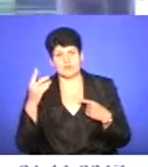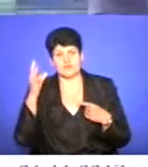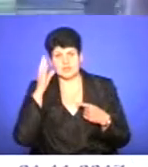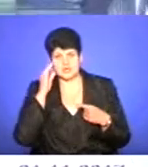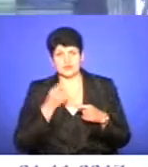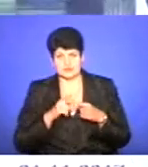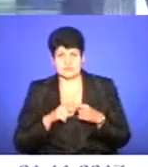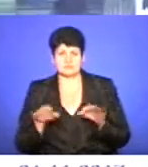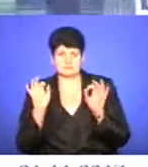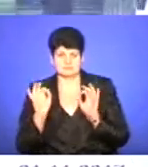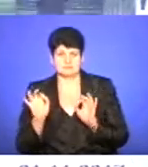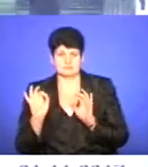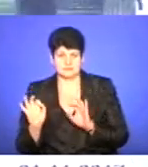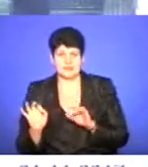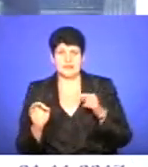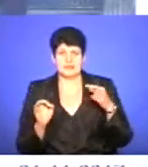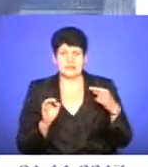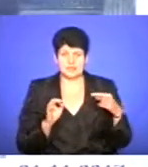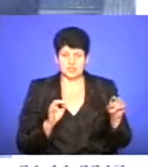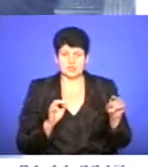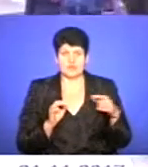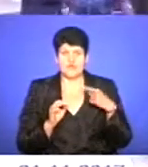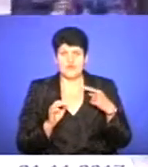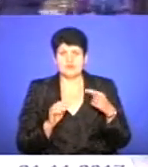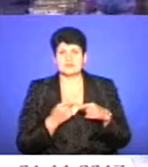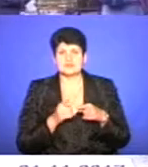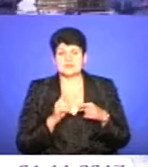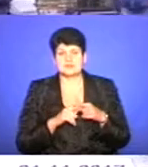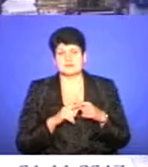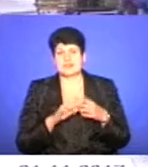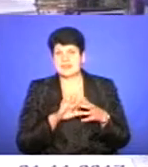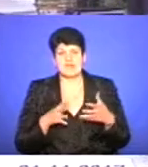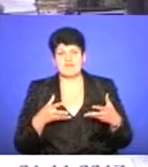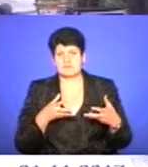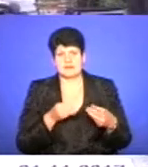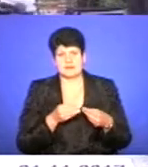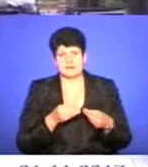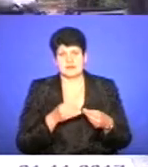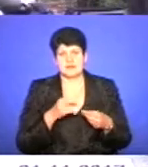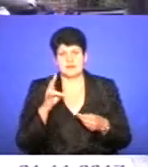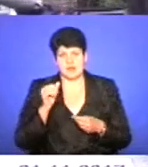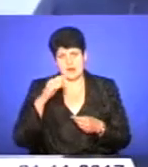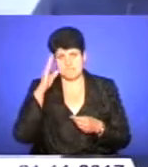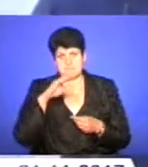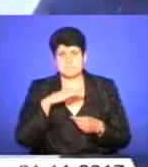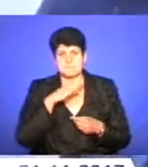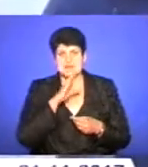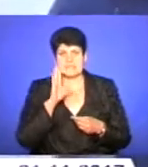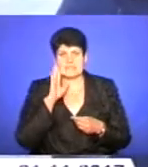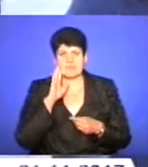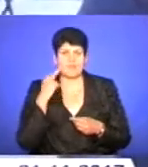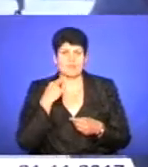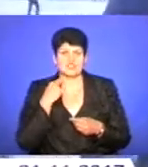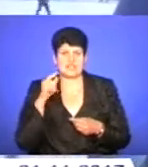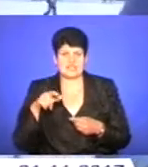що це цілком справедливо, інші ж переконані – такі методи ніяк не вплинуть на батьків-боржників. Мені здається, це